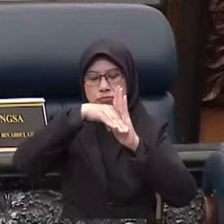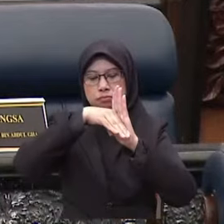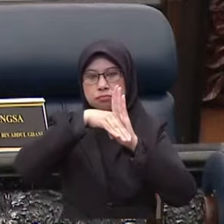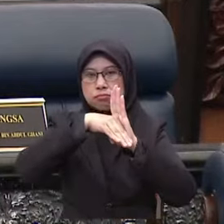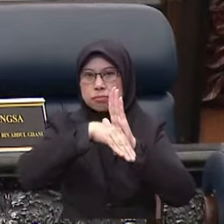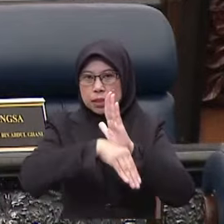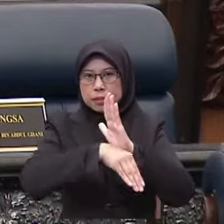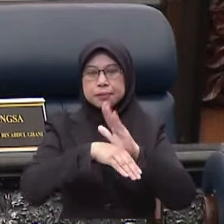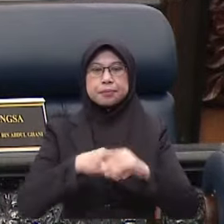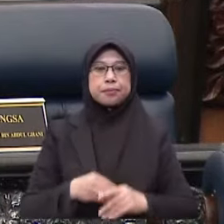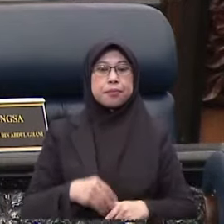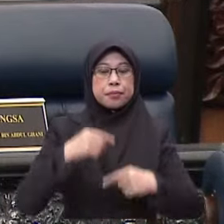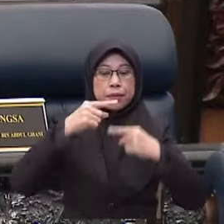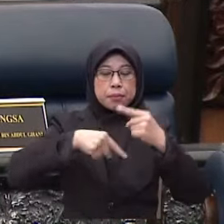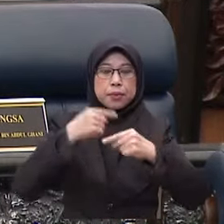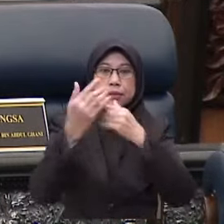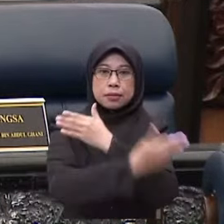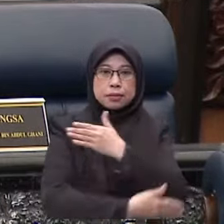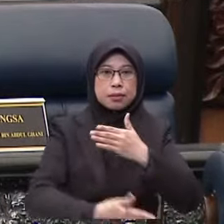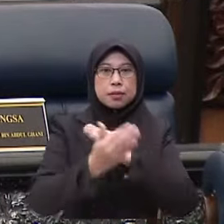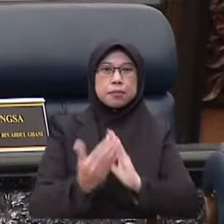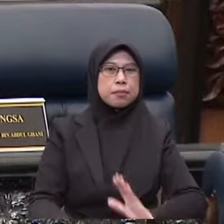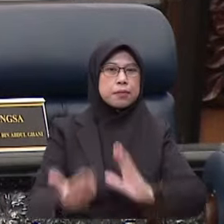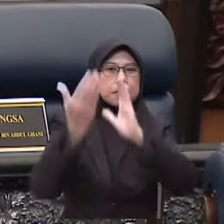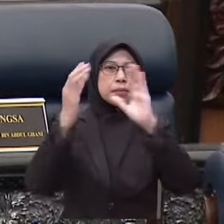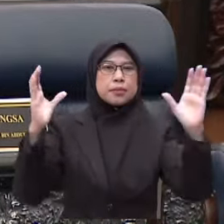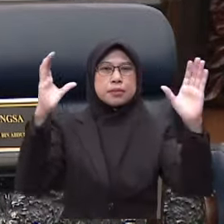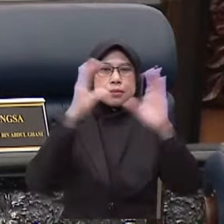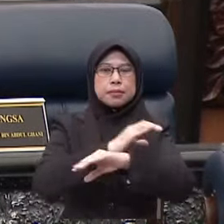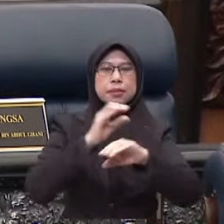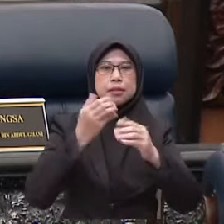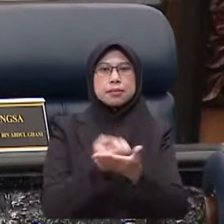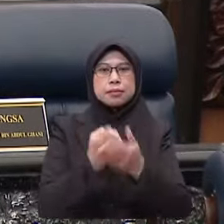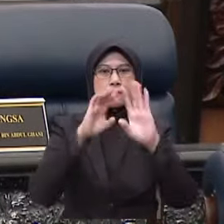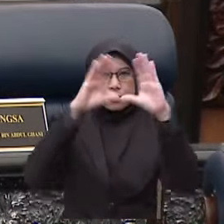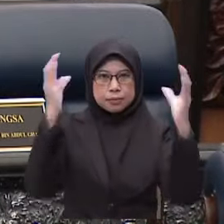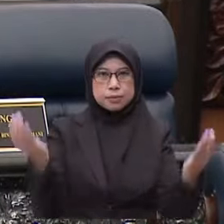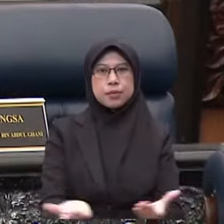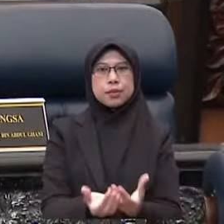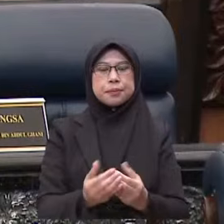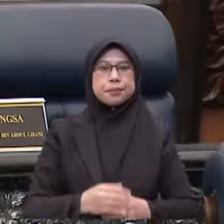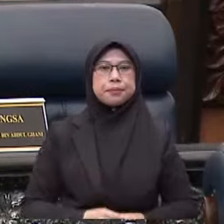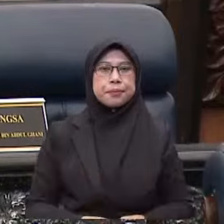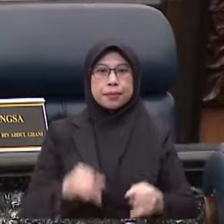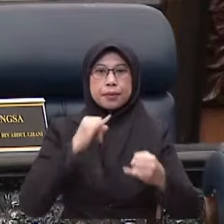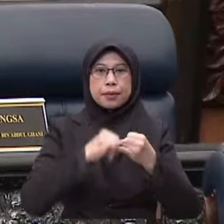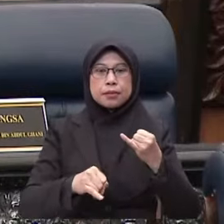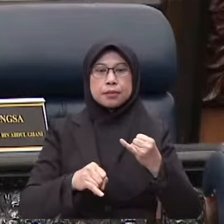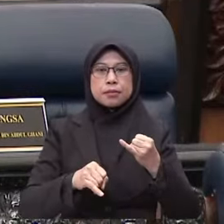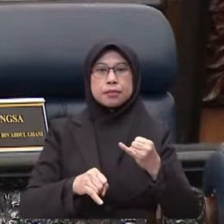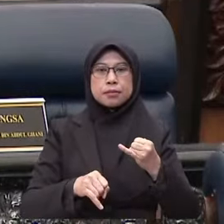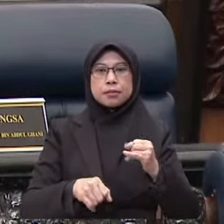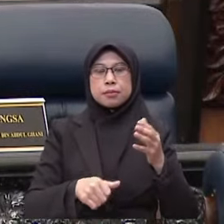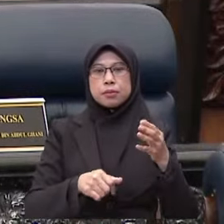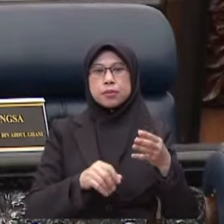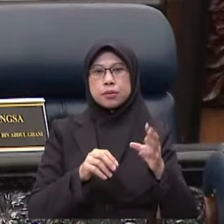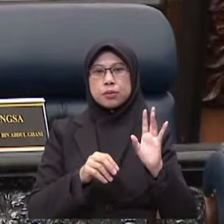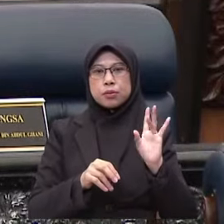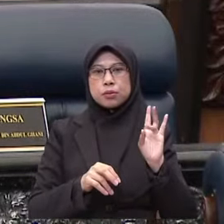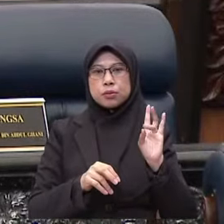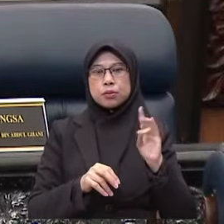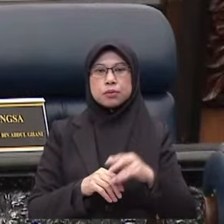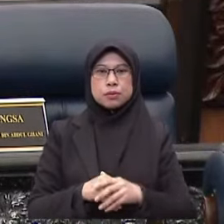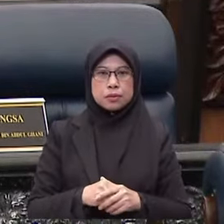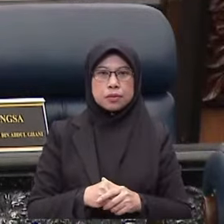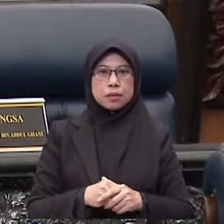terutamanya apabila sesebuah negara itu berdepan dengan cabaran ekonomi dunia dan akhir sekali yang ketujuh aliran modal